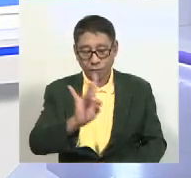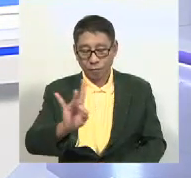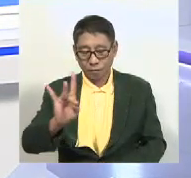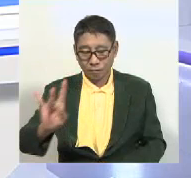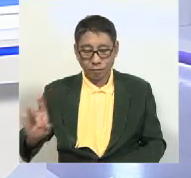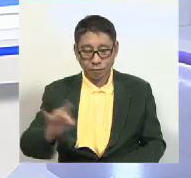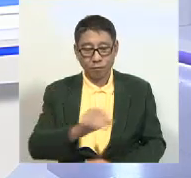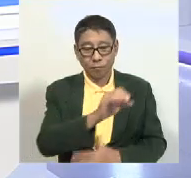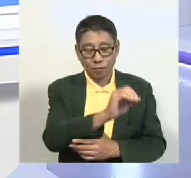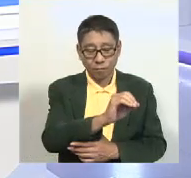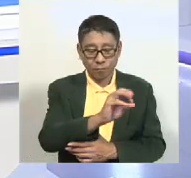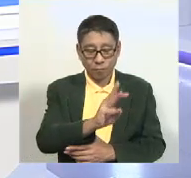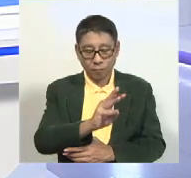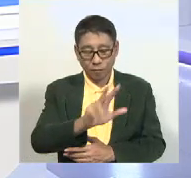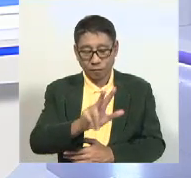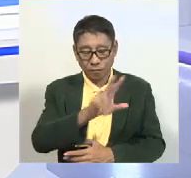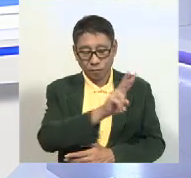0632256888ย้ำอีกครั้งนะครับ